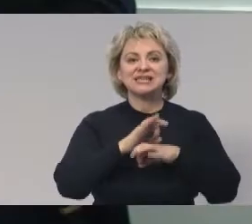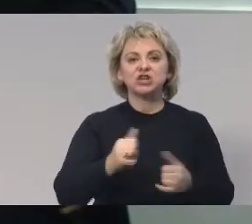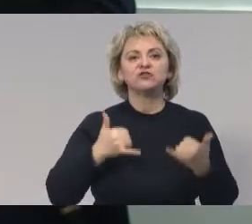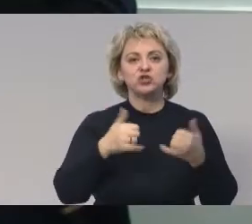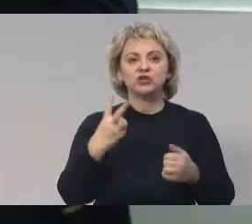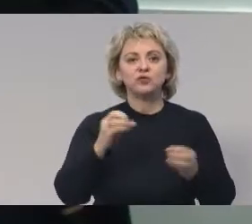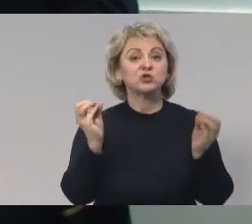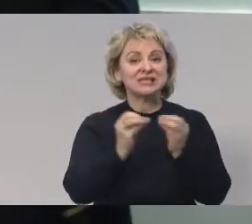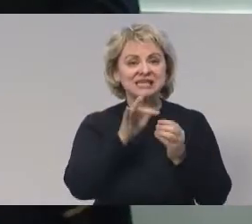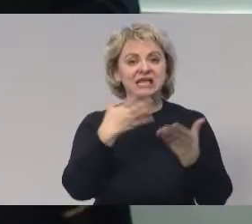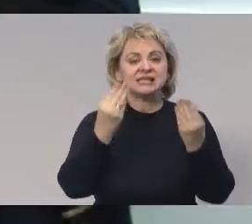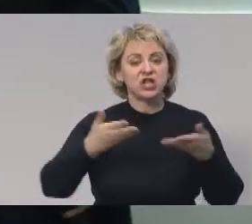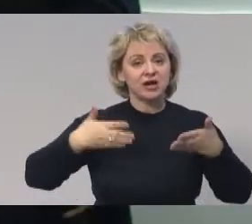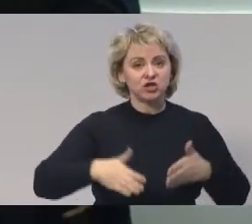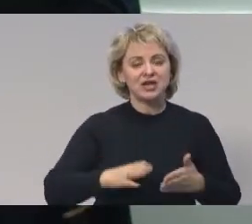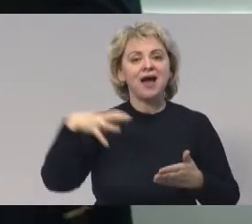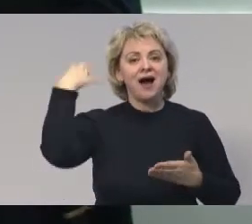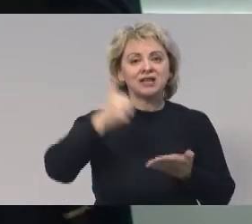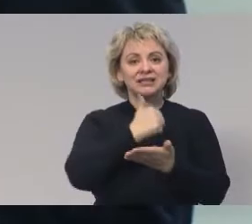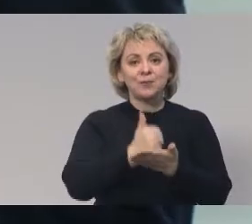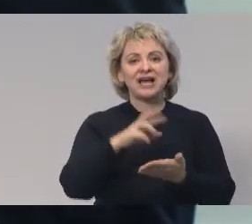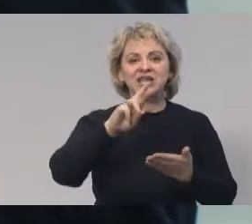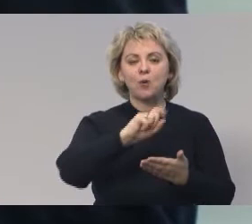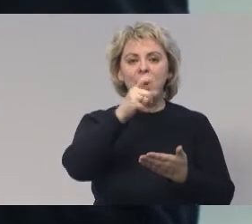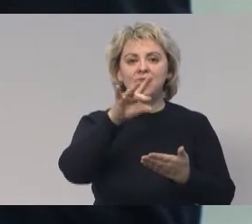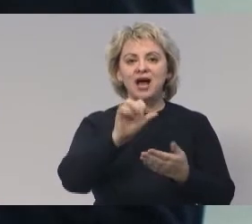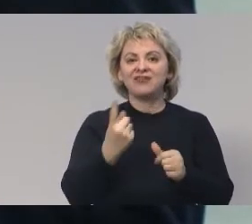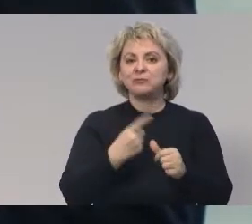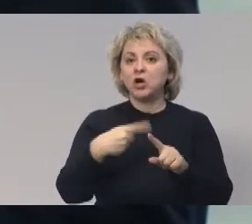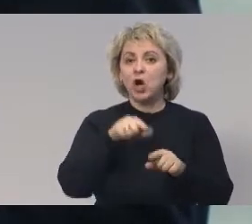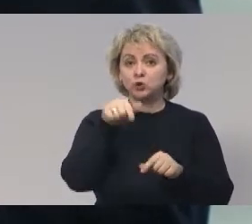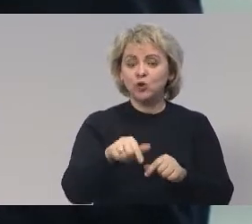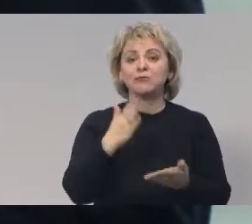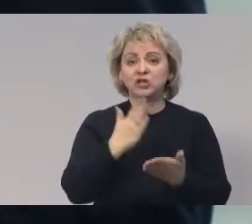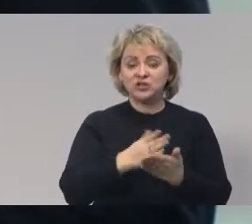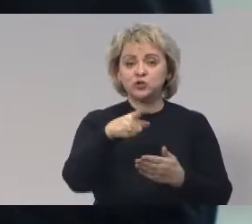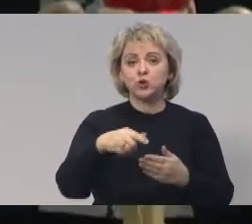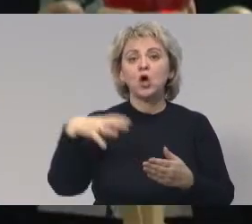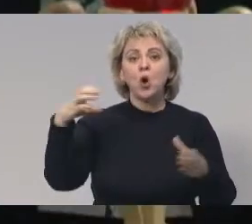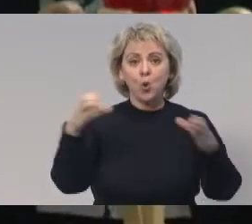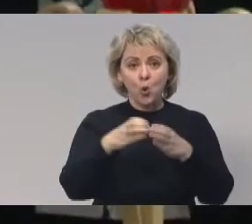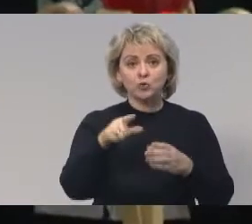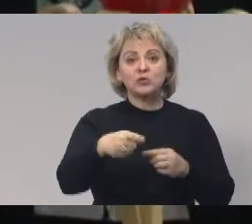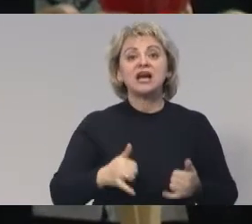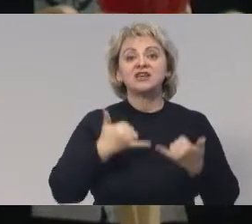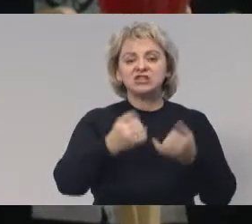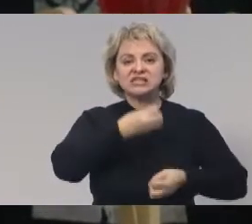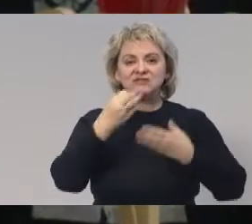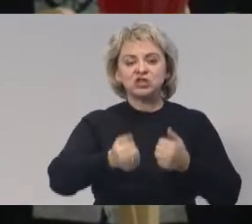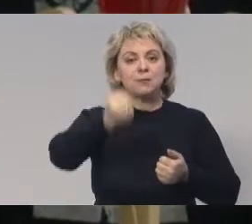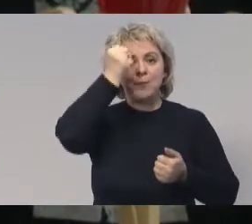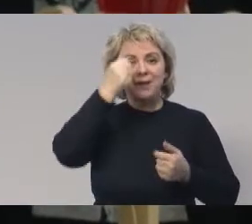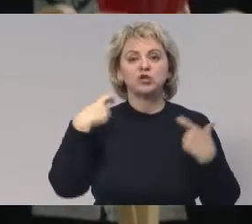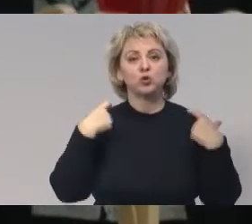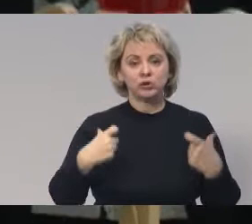честь 210-летия со дня рождения атамана Якова Бакланова, имя которого носит корпус. После литургии кадеты возложили цветы к